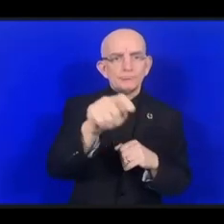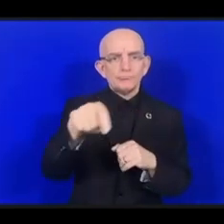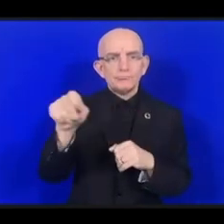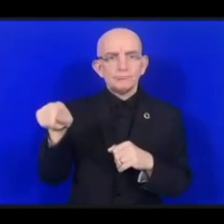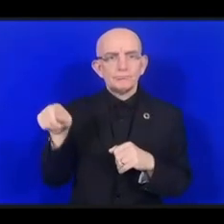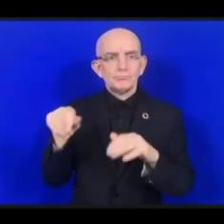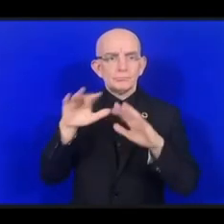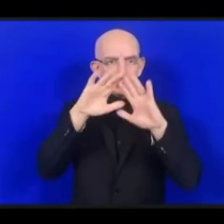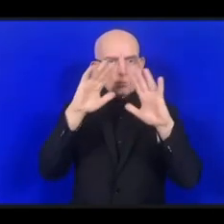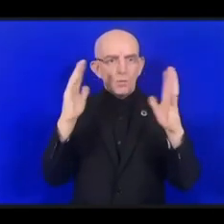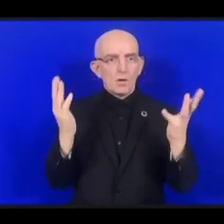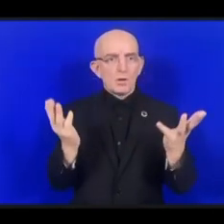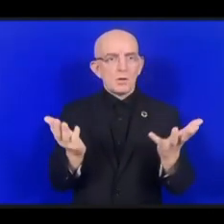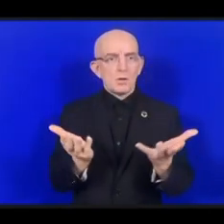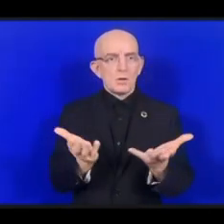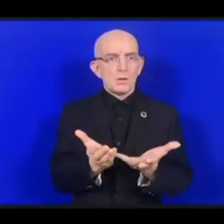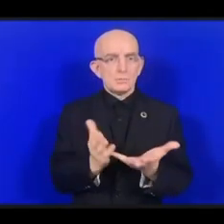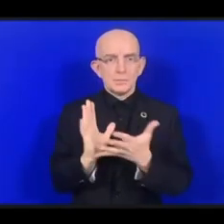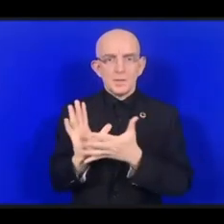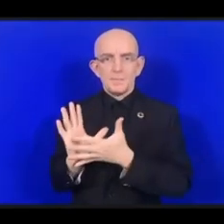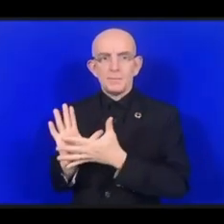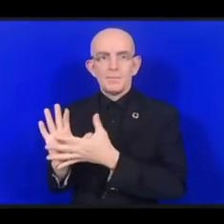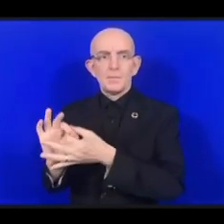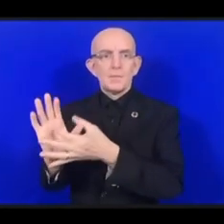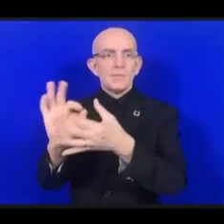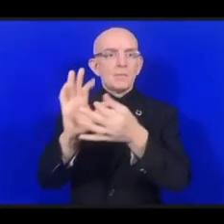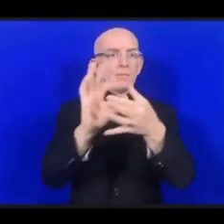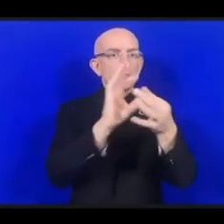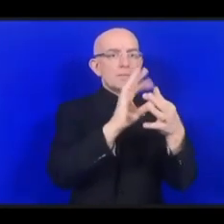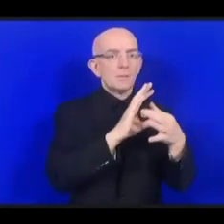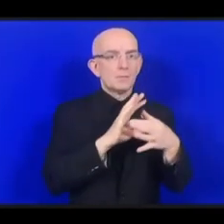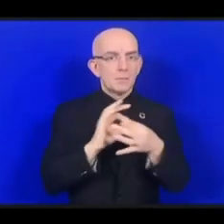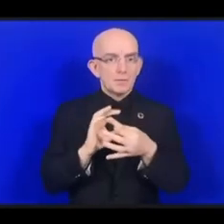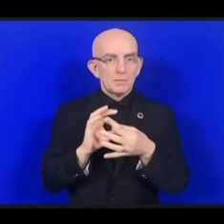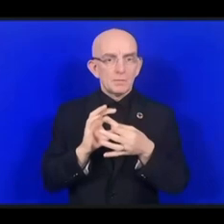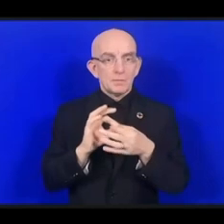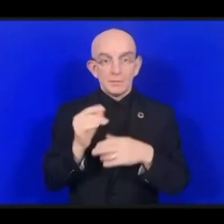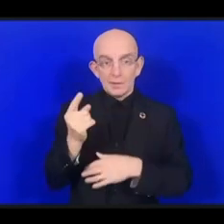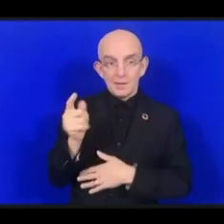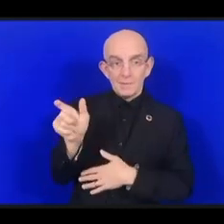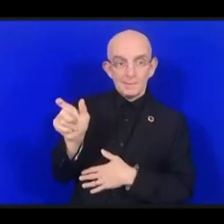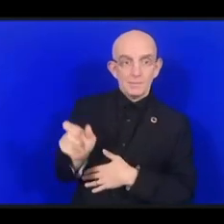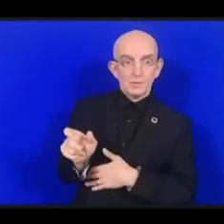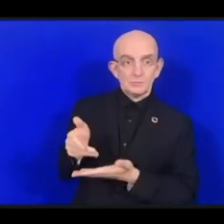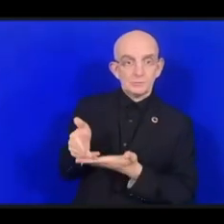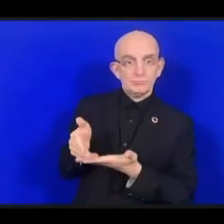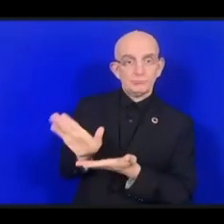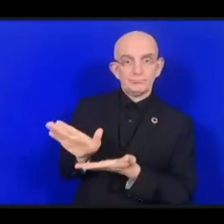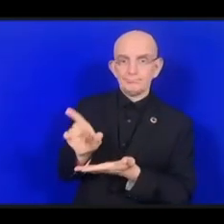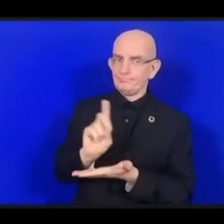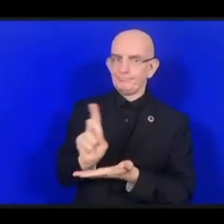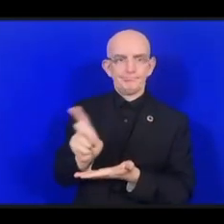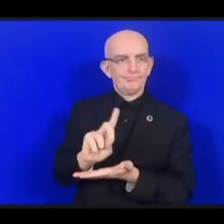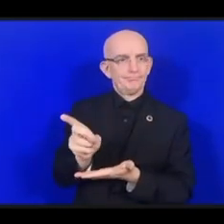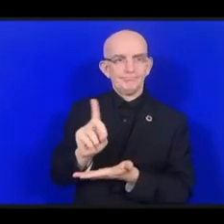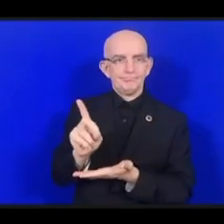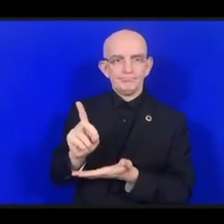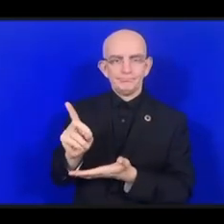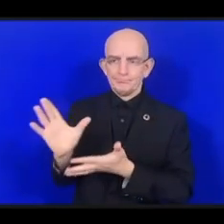望有了 Kizuna 这个字，没有一个人掉队，所有的人都能